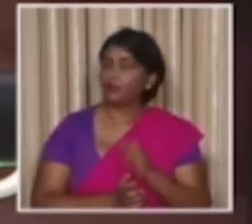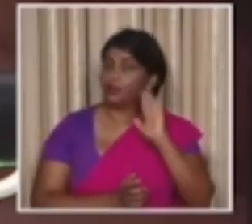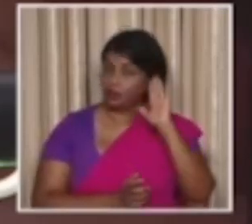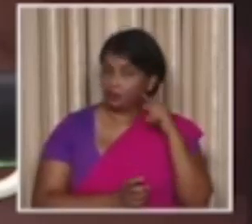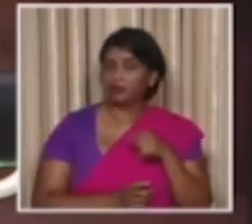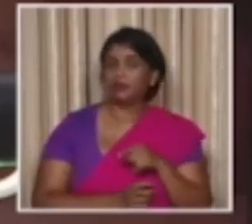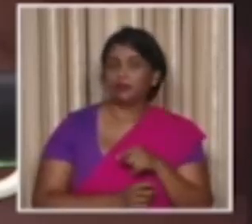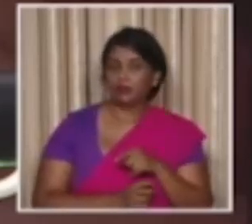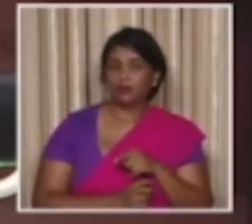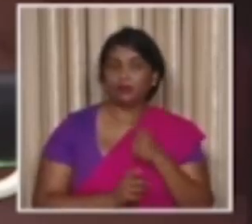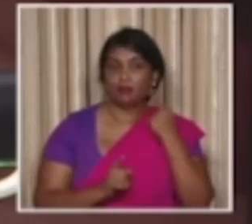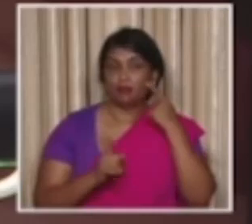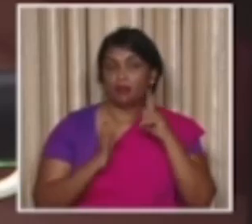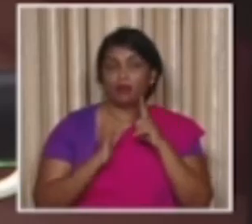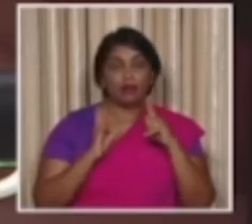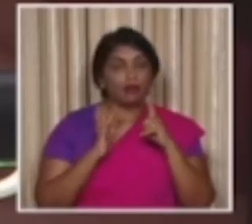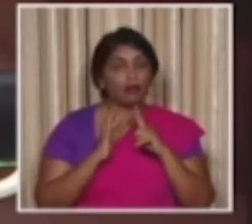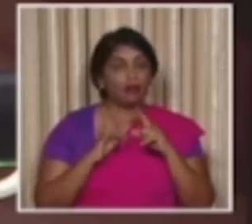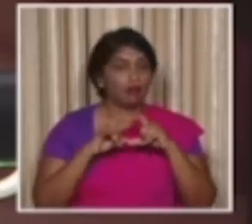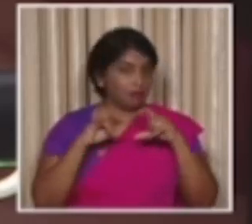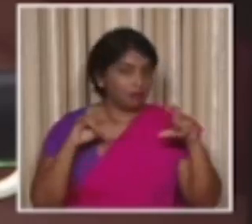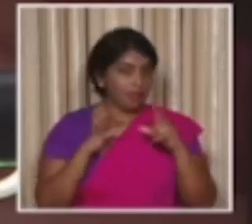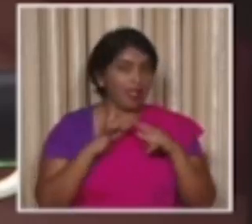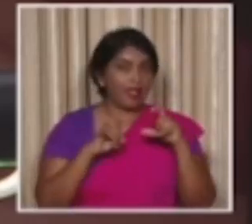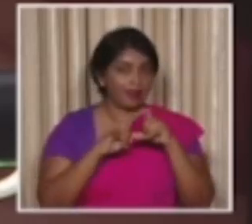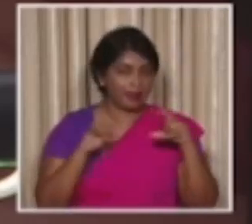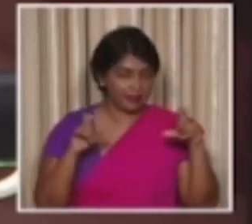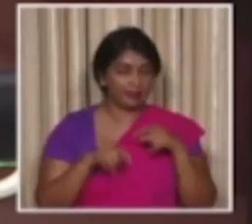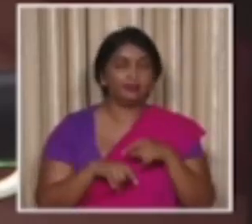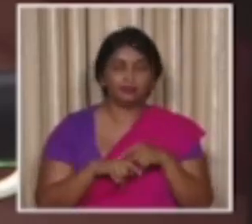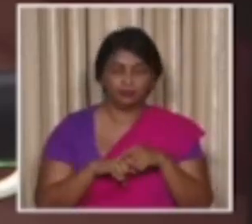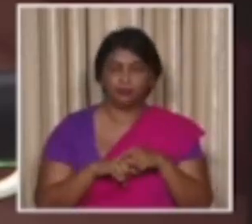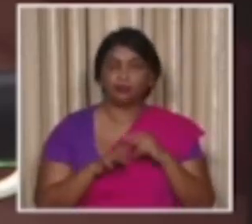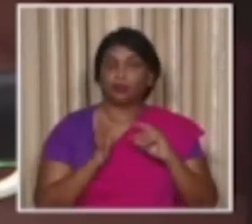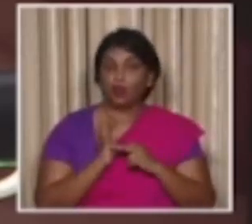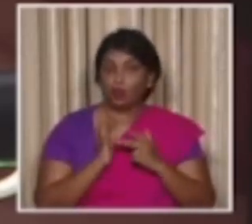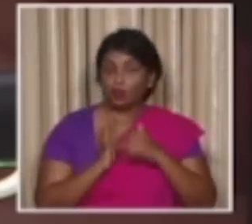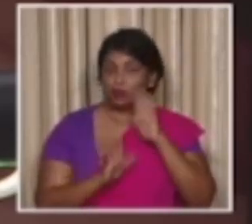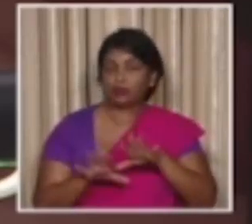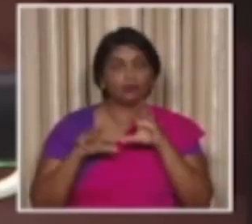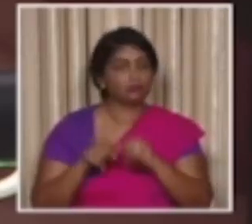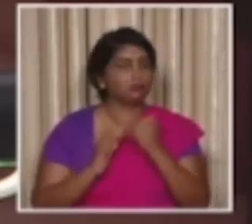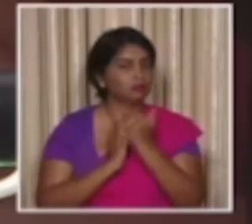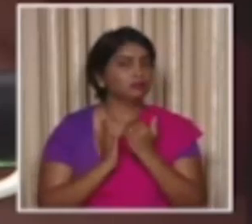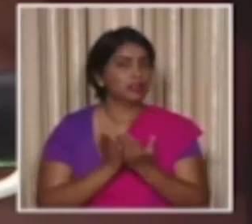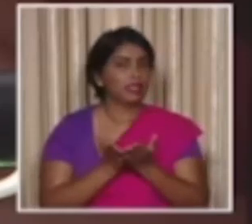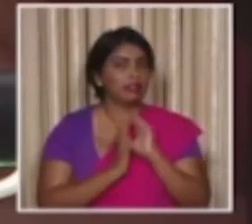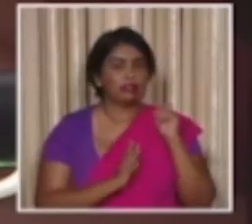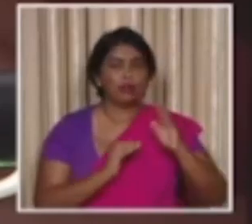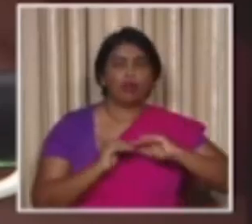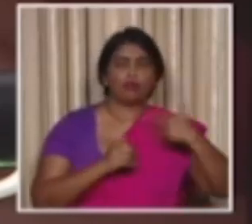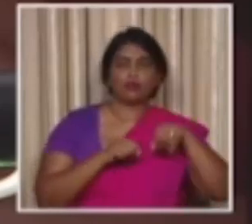विशेषं पदनम हेदुनुपत् एकने फाउंडेशन आईडी एकक व्यापृतिय सतुवीमे यन कोंदेसी इंदियावें